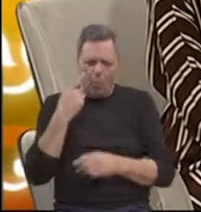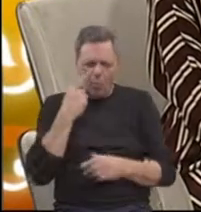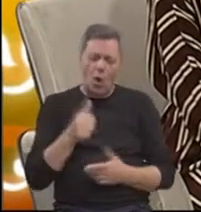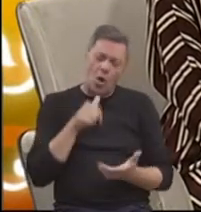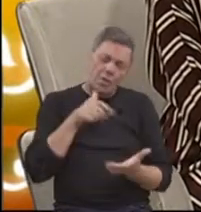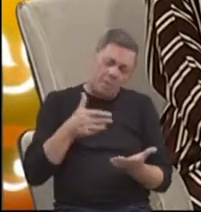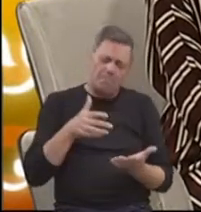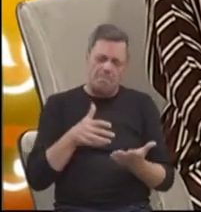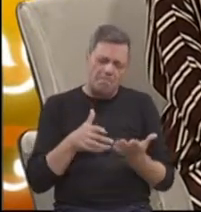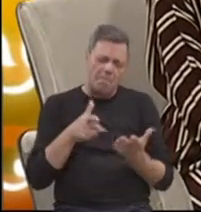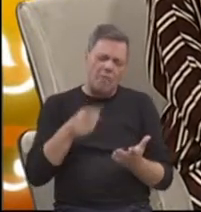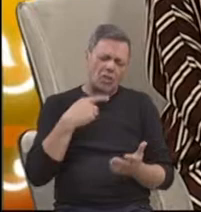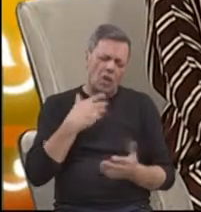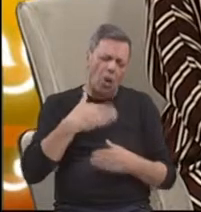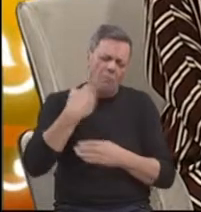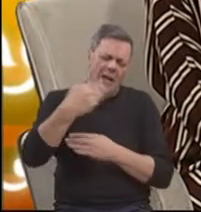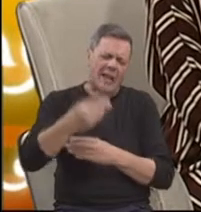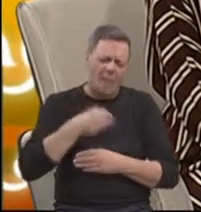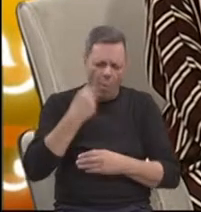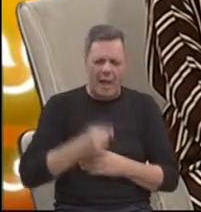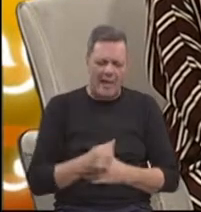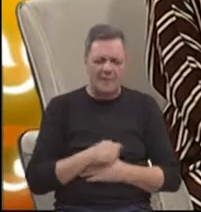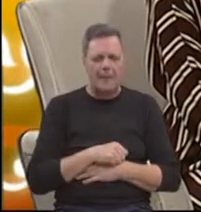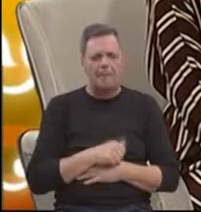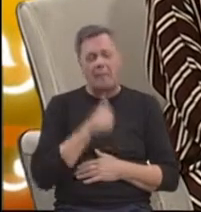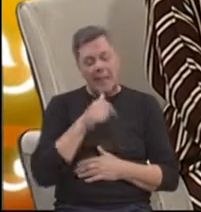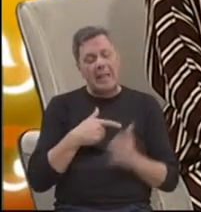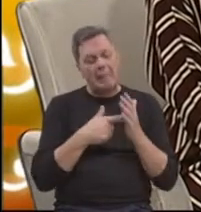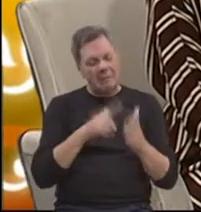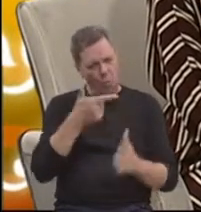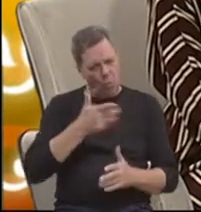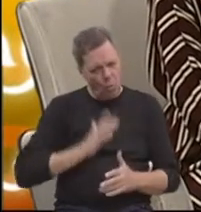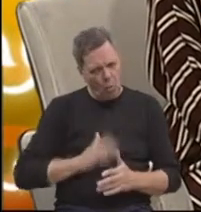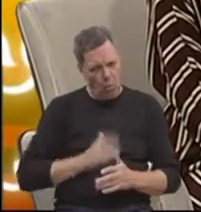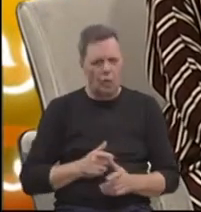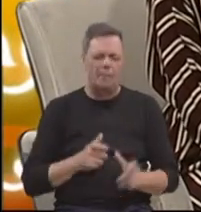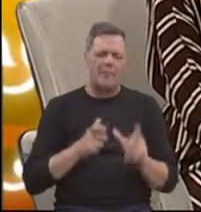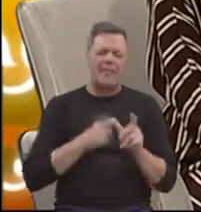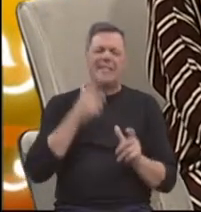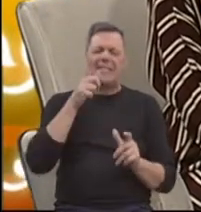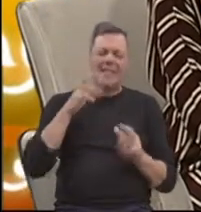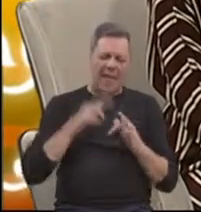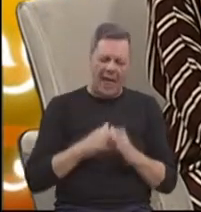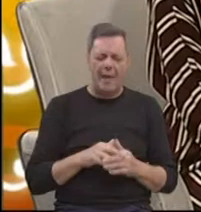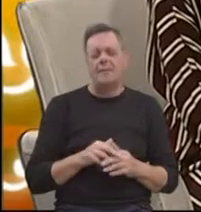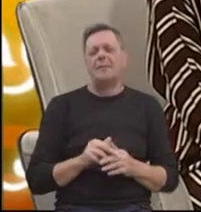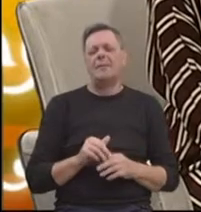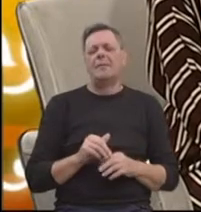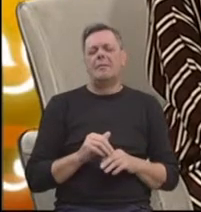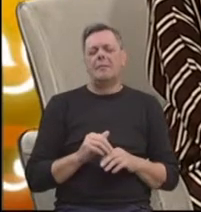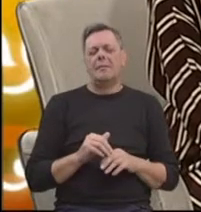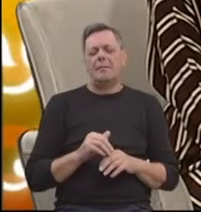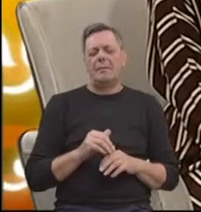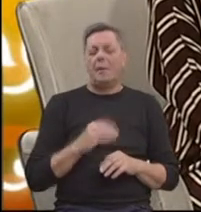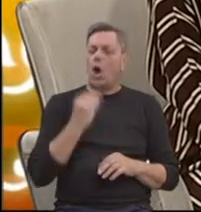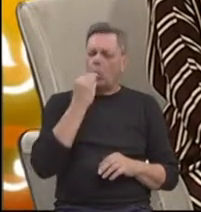da možda vi ćete to kasnije objasniti. I najprije predstavim našu Saru Silu. Sara Sila, magistra nutricionizma. Mislim da